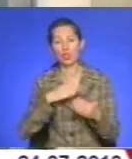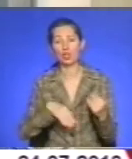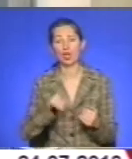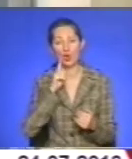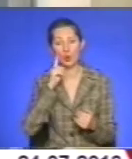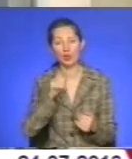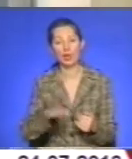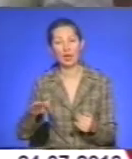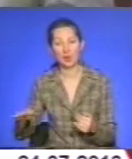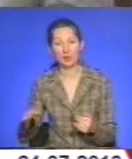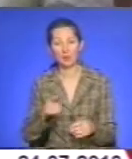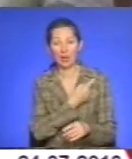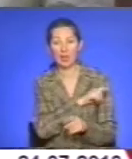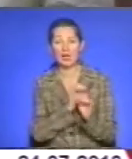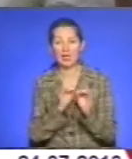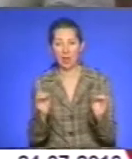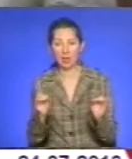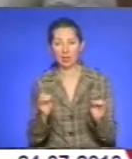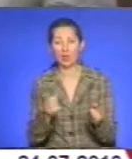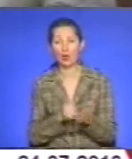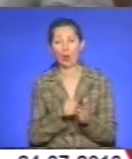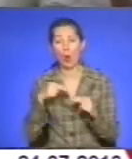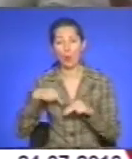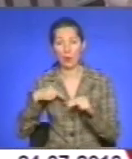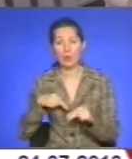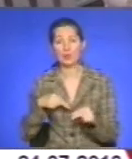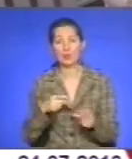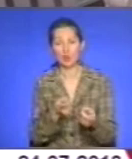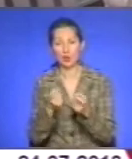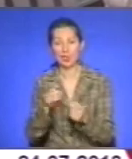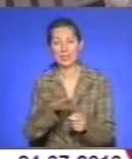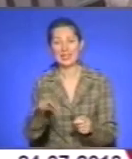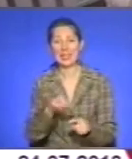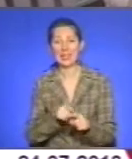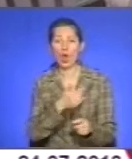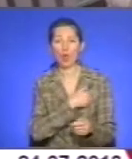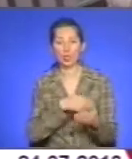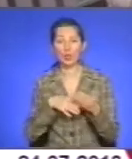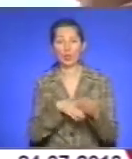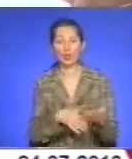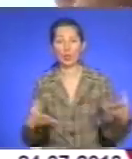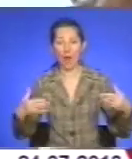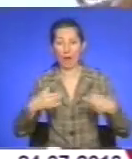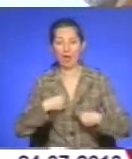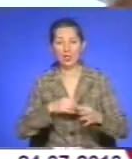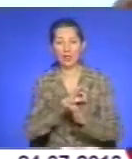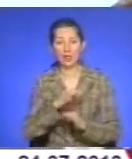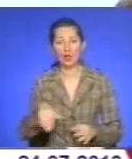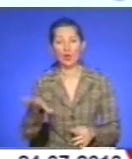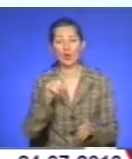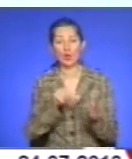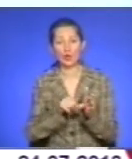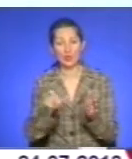пацієнтів лікарні. До праці залучали дітей, які виявляли бажання допомогти. Враження від проєкту в усіх учасників